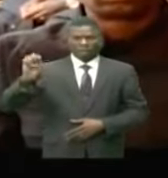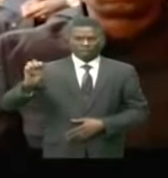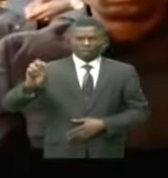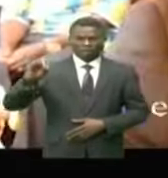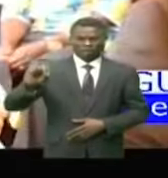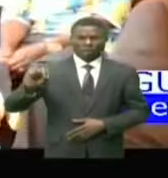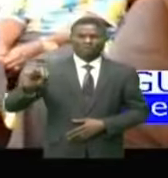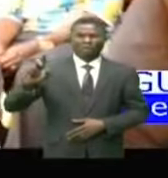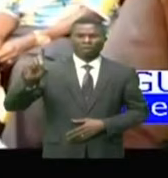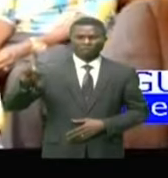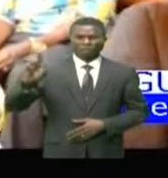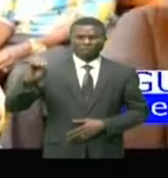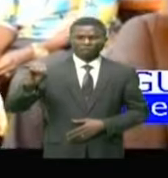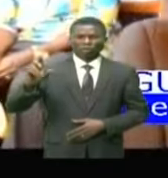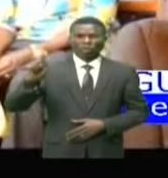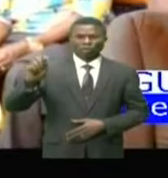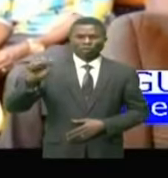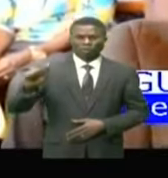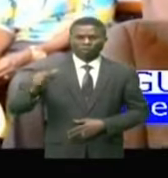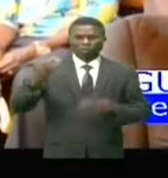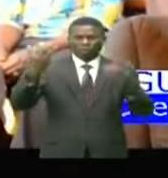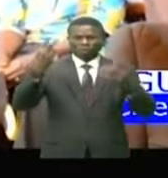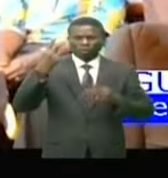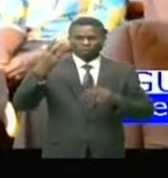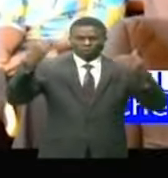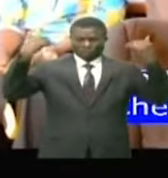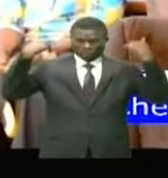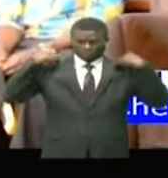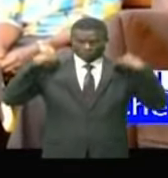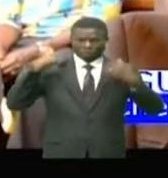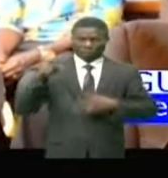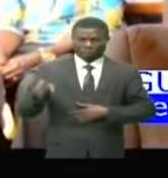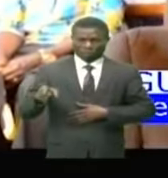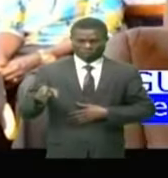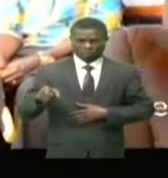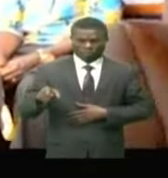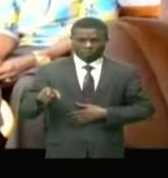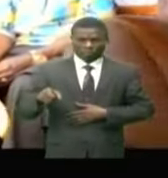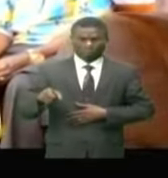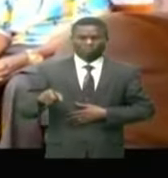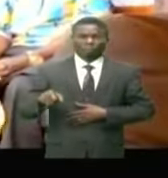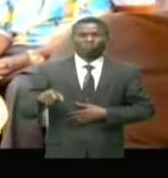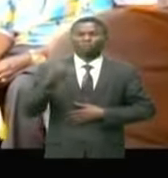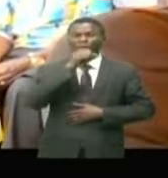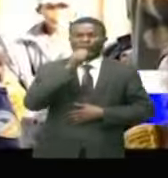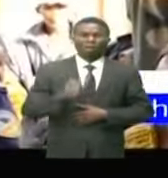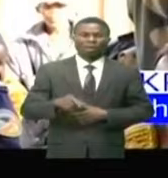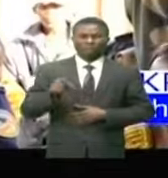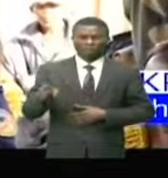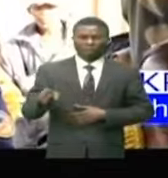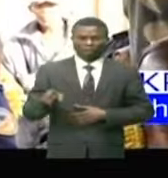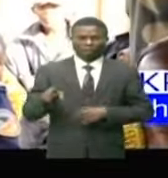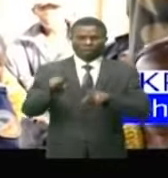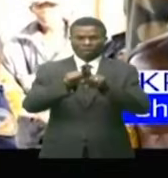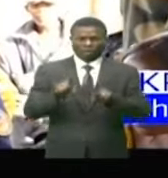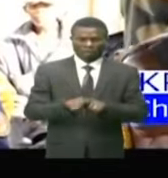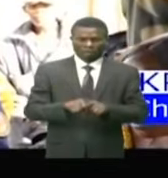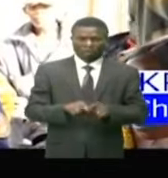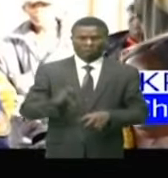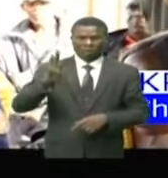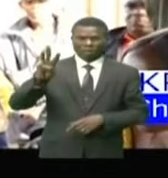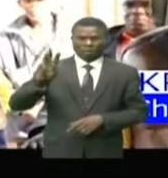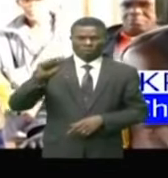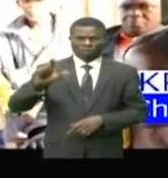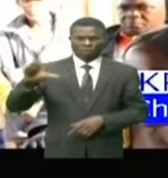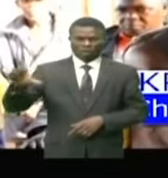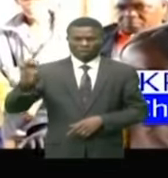secteur. Des chefs de secteur, dont celui de Walendo Djassi, Sa Majesté Gouza Kizagistan, et celui de Walendo Pitsi,